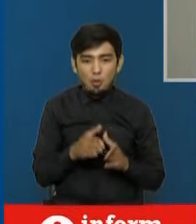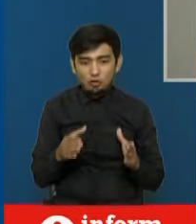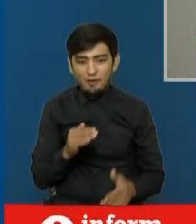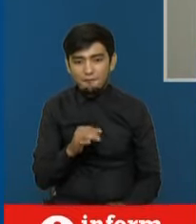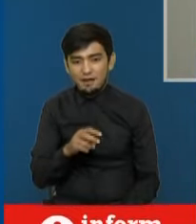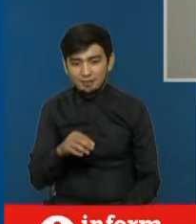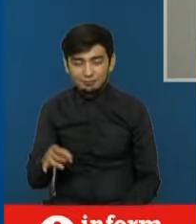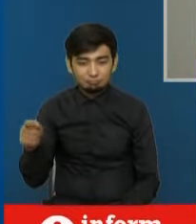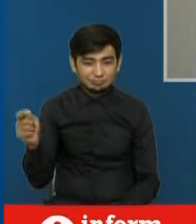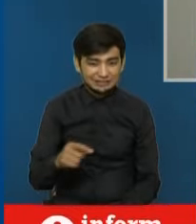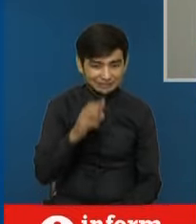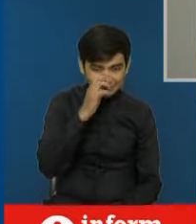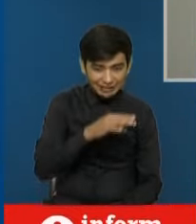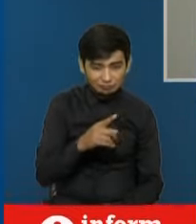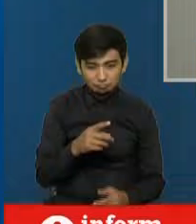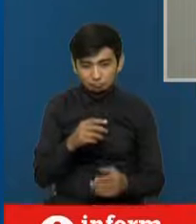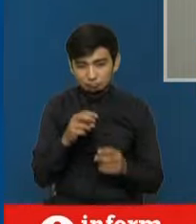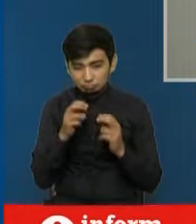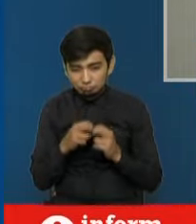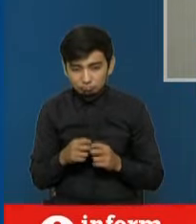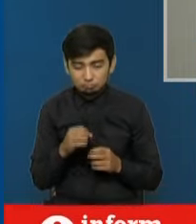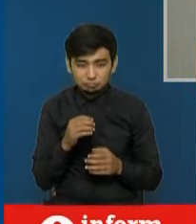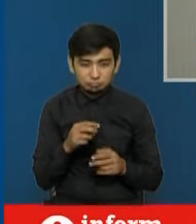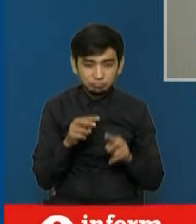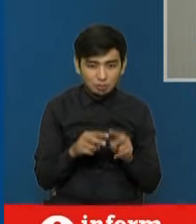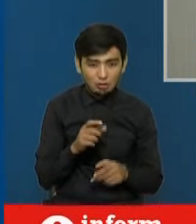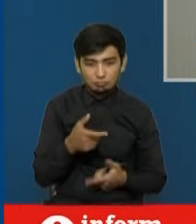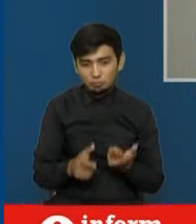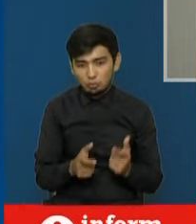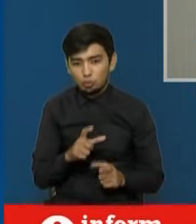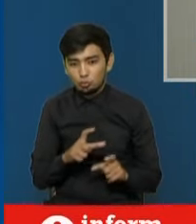для въезда в страну, тем больше вероятности, что туда будут заезжать